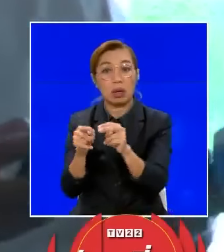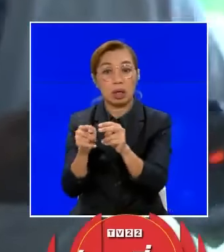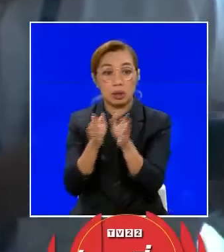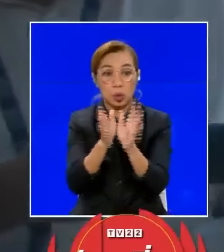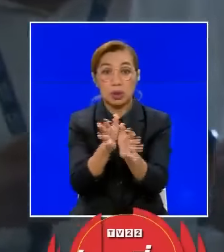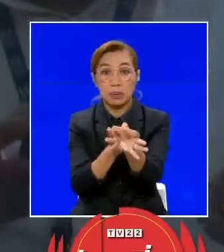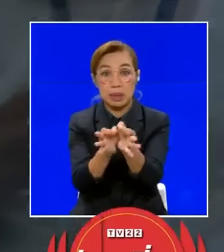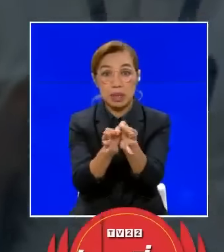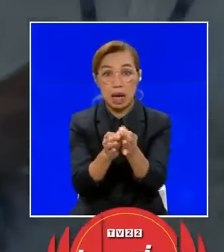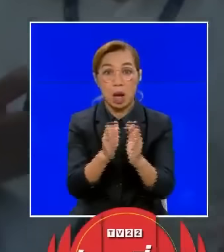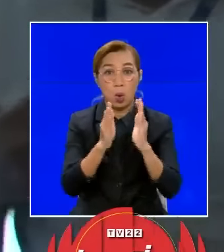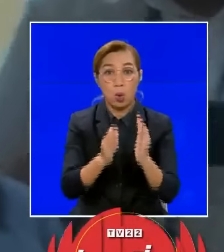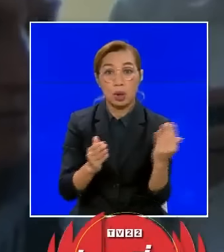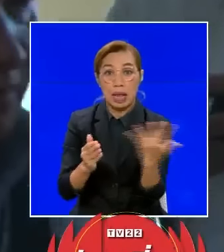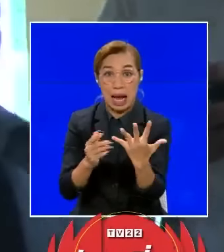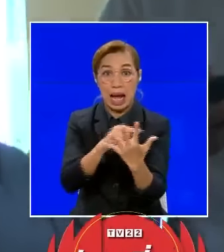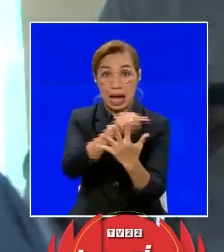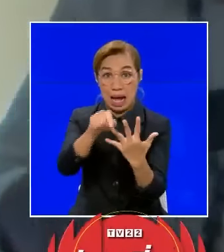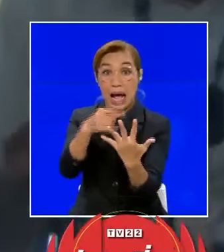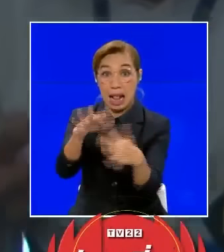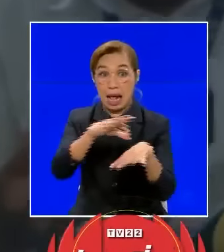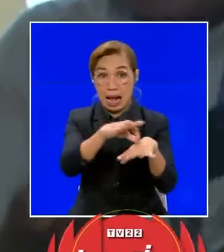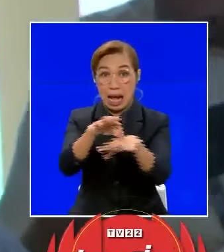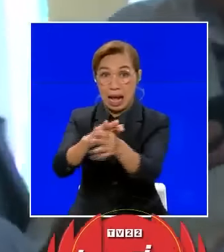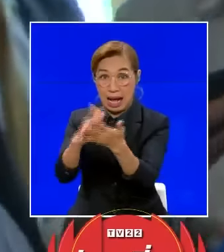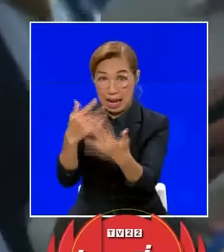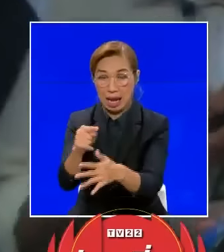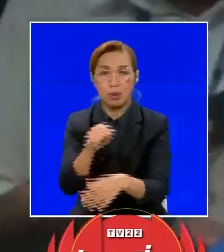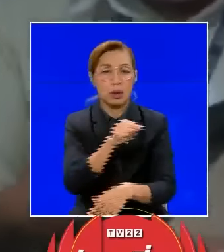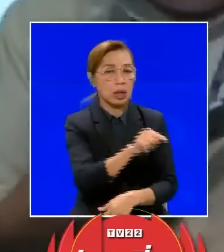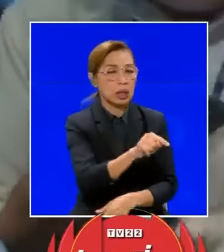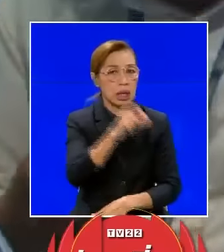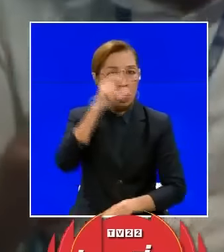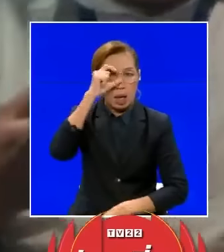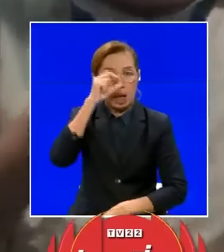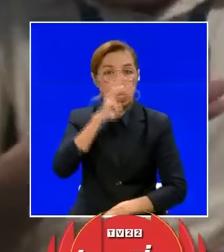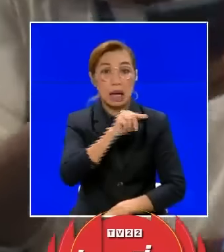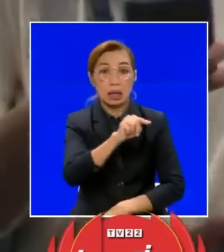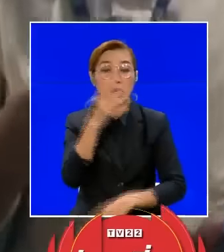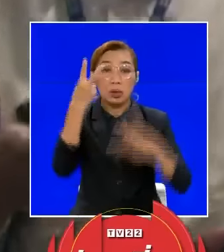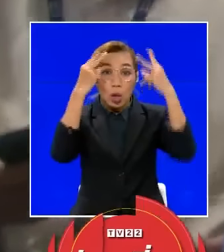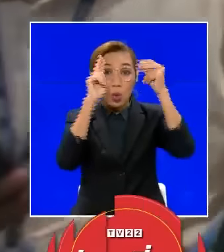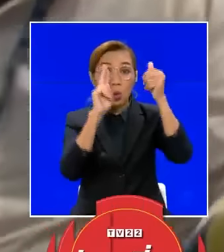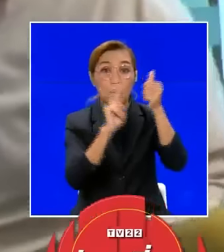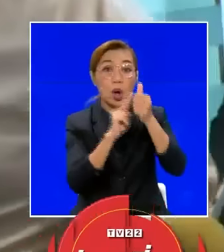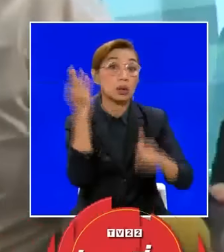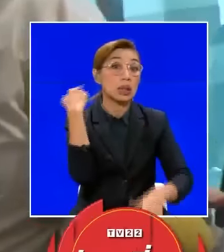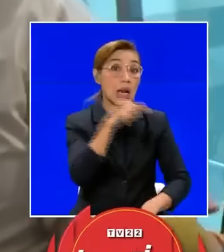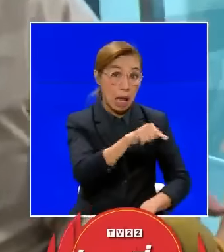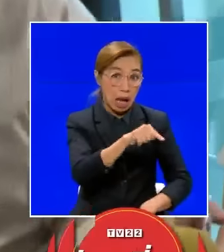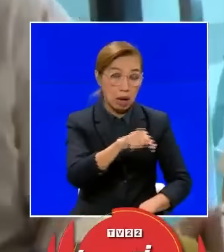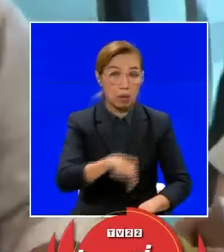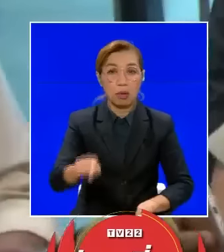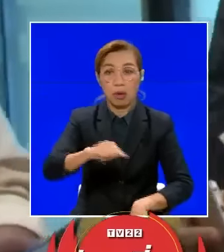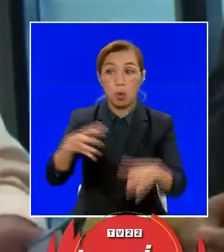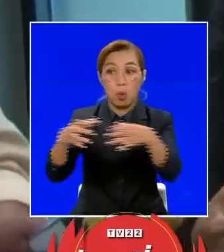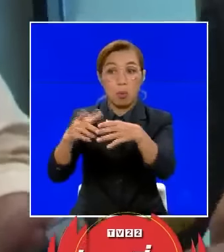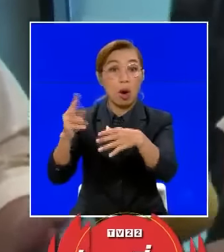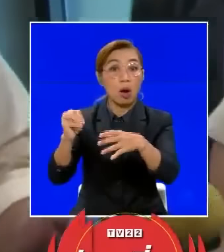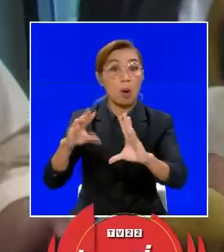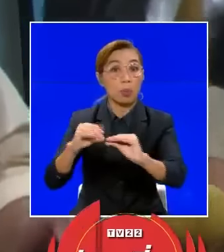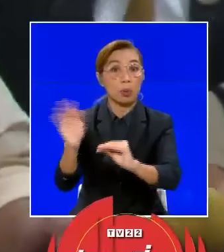น่าจะเข้าประชุมที่ประชุมครม.วันนี้แต่เนี้ยท่านอดีตรองนายกวิษณุ ไม่จำเป็นต้องเข้า ไม่จำเป็นต้องเข้าเพ